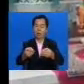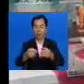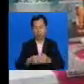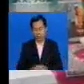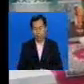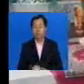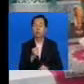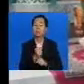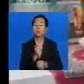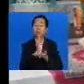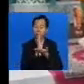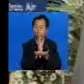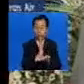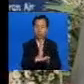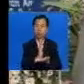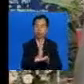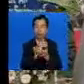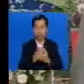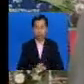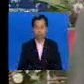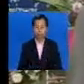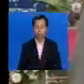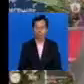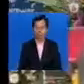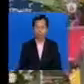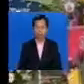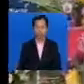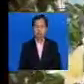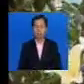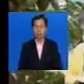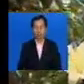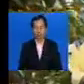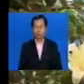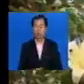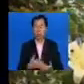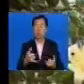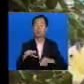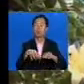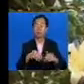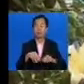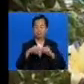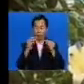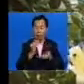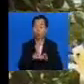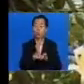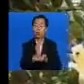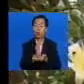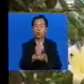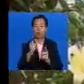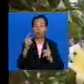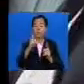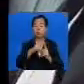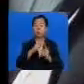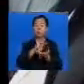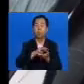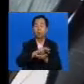นกุศลแก่พระยาบวรราชนายกหรือเชคอามัดจุฬาราชมนตรีคนแรกของประเทศไทยภายในมหาวิทยาลัยราช